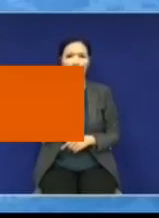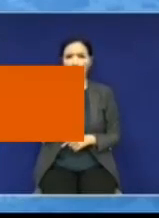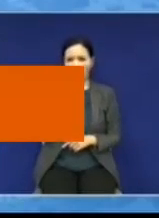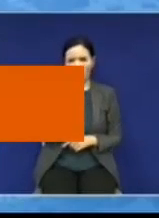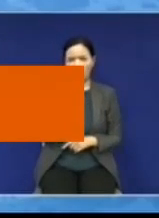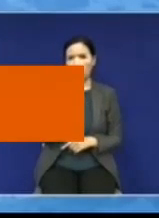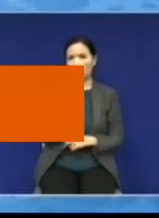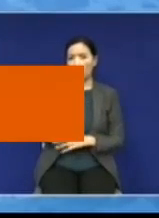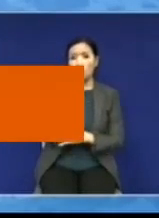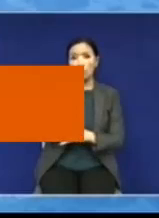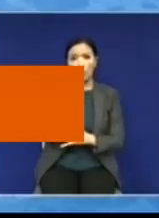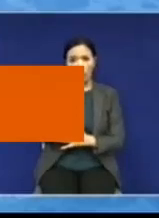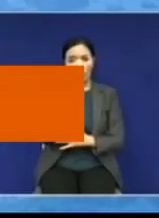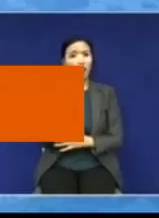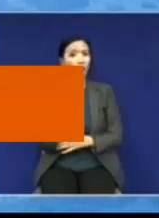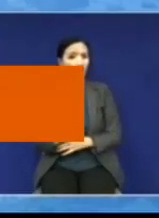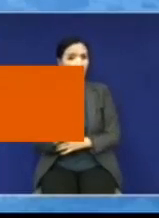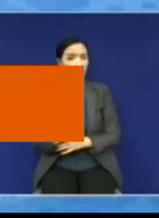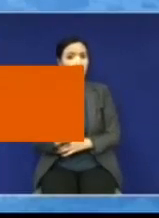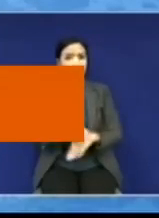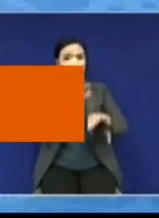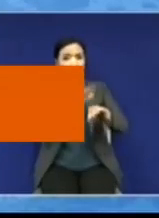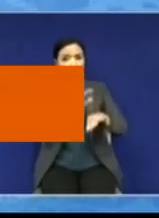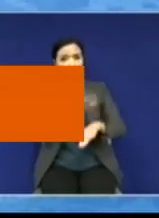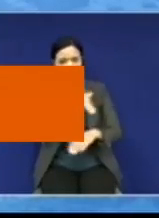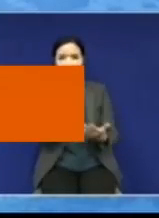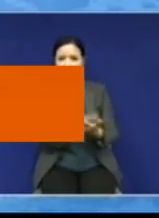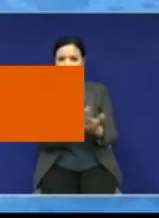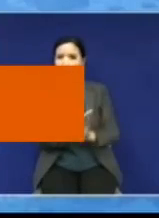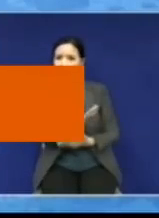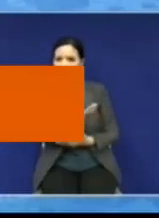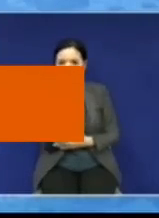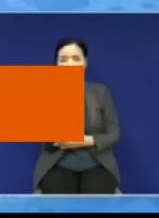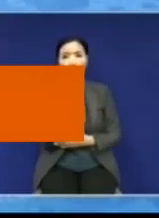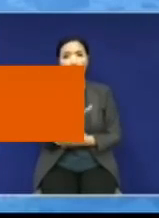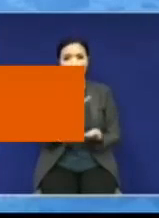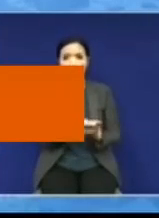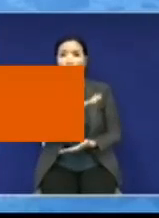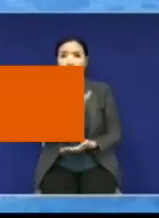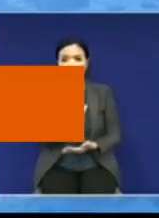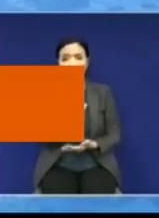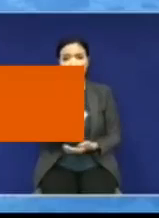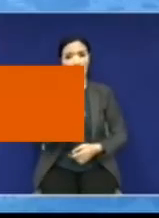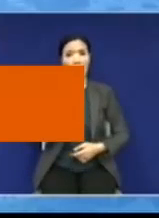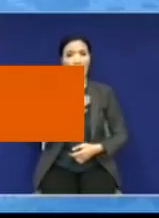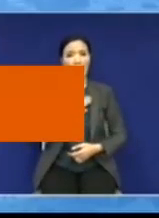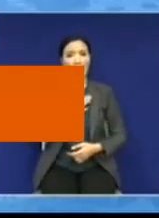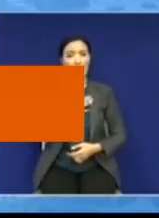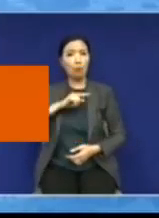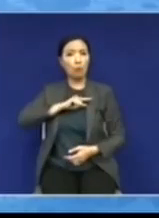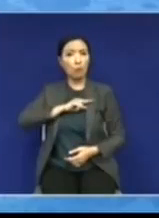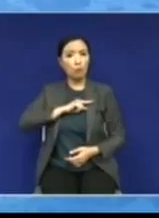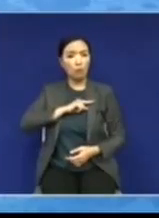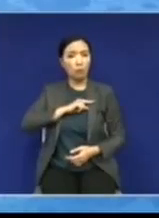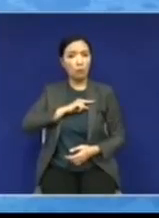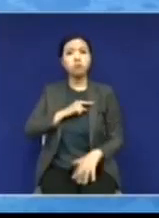ว่าได้เข้าไปนะครับเรียกรับเงินในการที่จะเสนอตัวให้เป็นโร